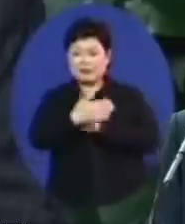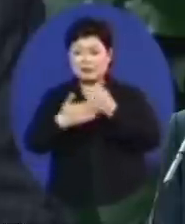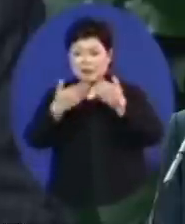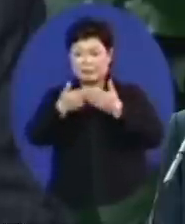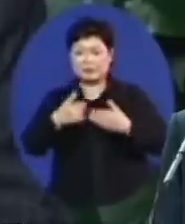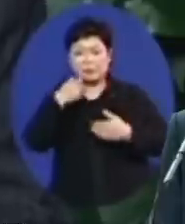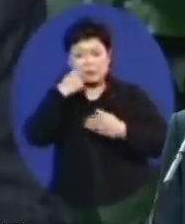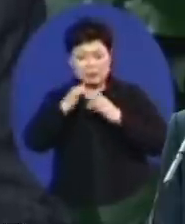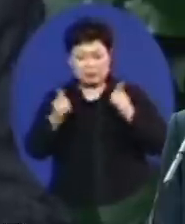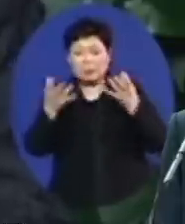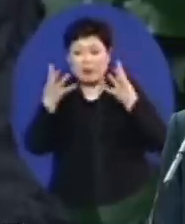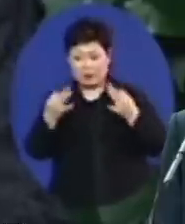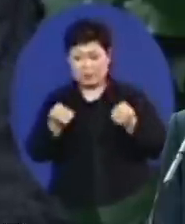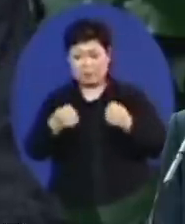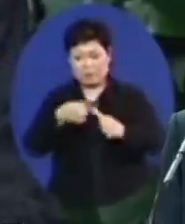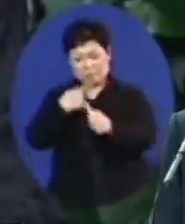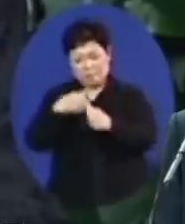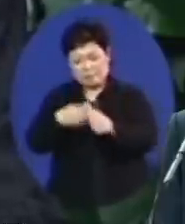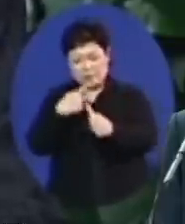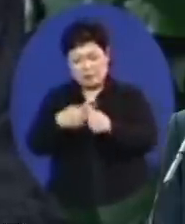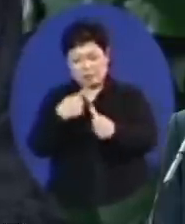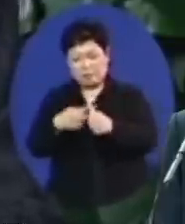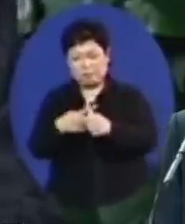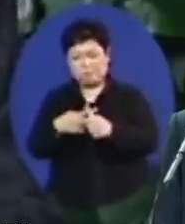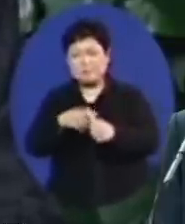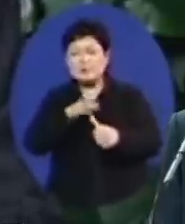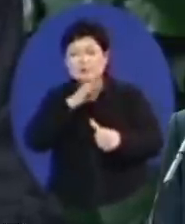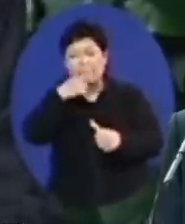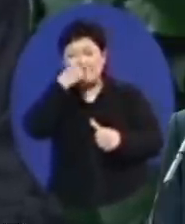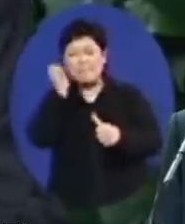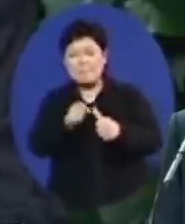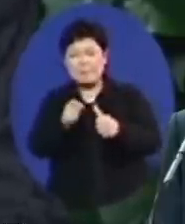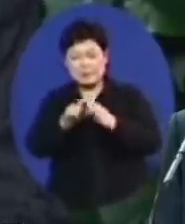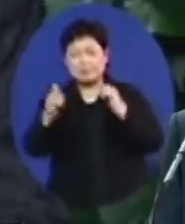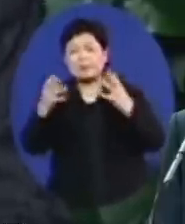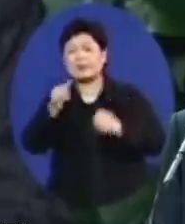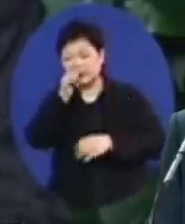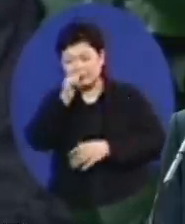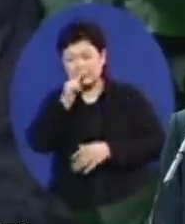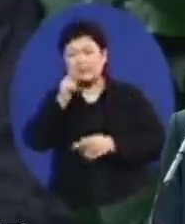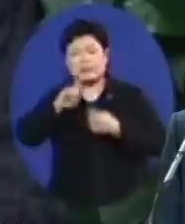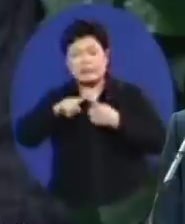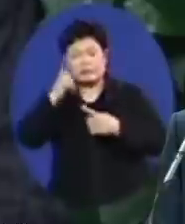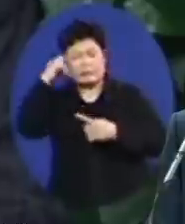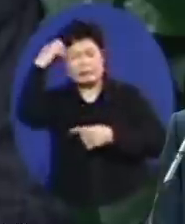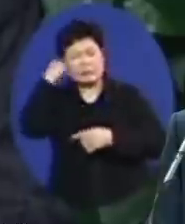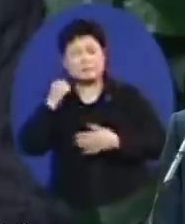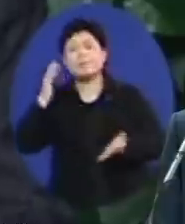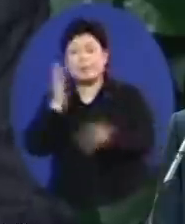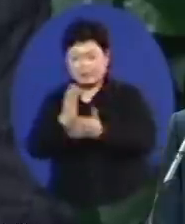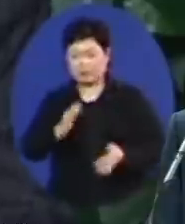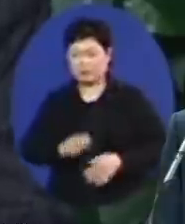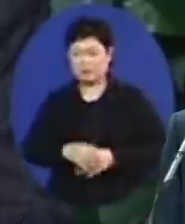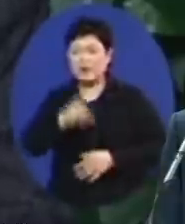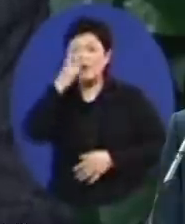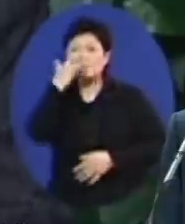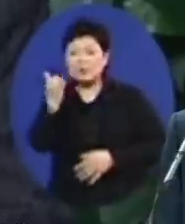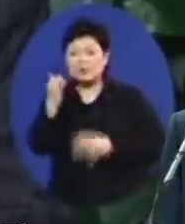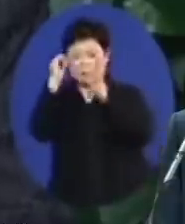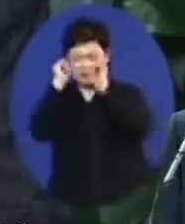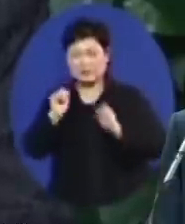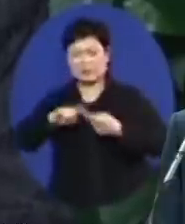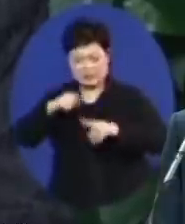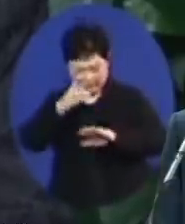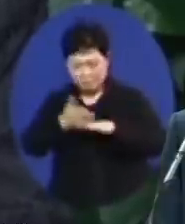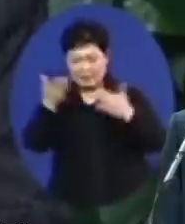사람도 많고 박대를 받고 구박을 받은 사람도 많습니다. 그러나 그런 것 생각하지 말고 부모님이 있다는 것을 감사해야